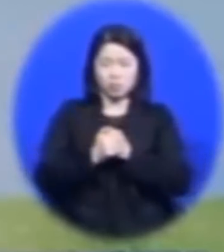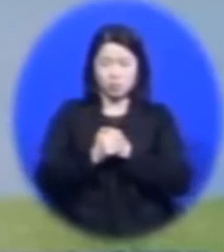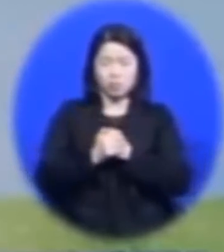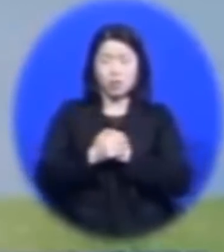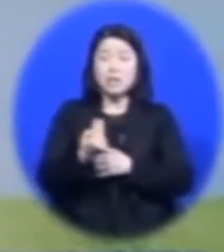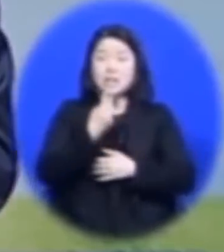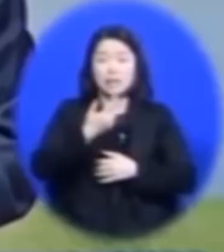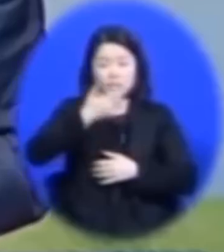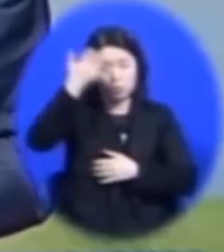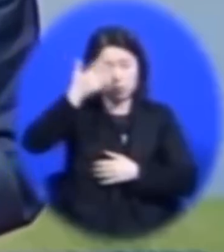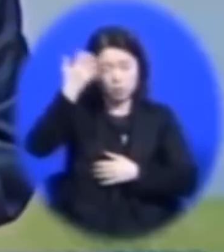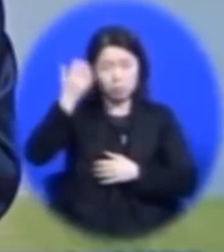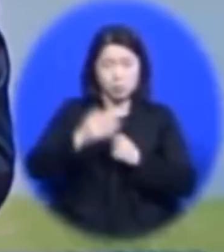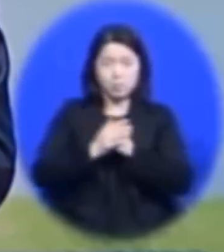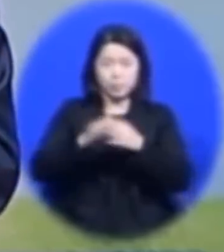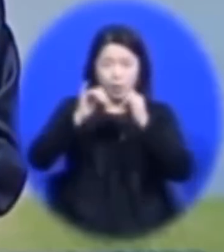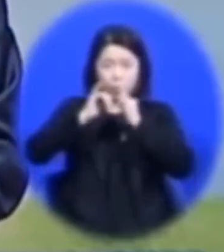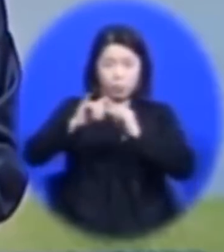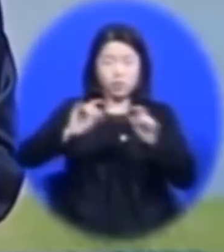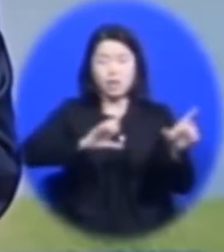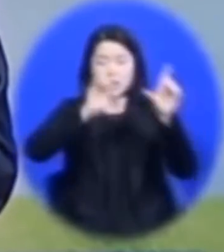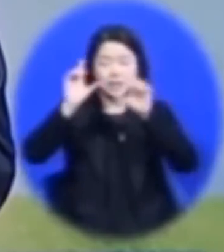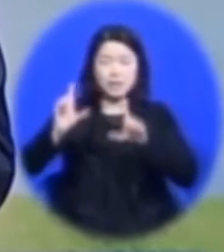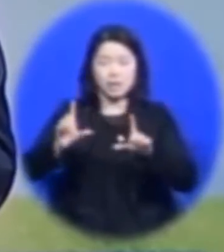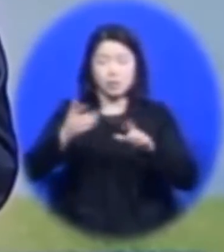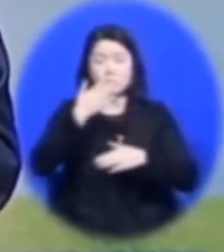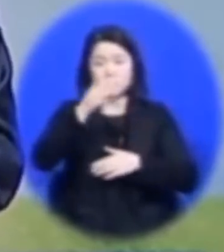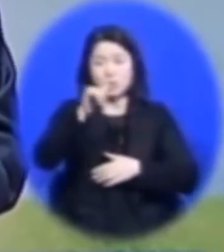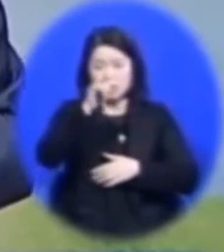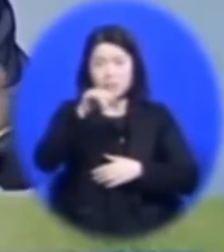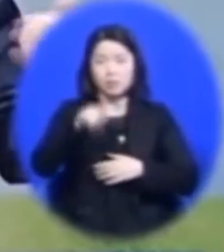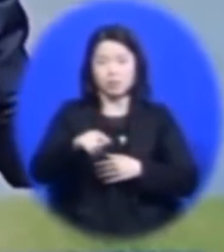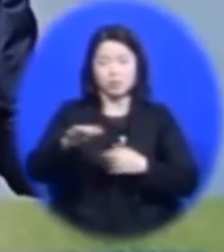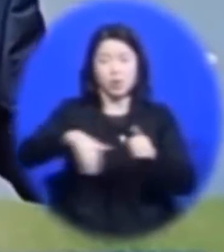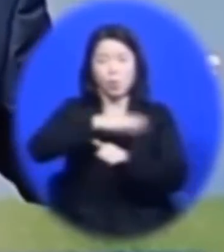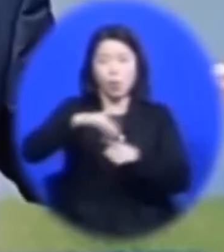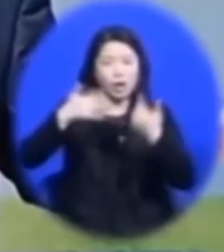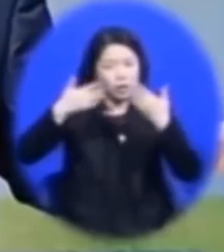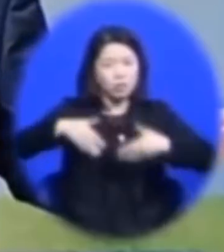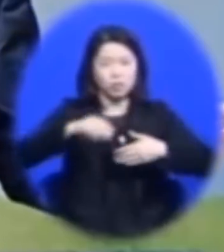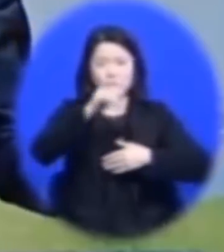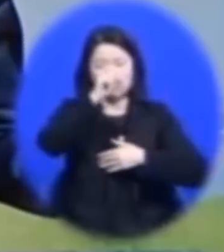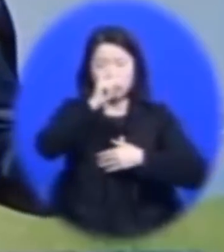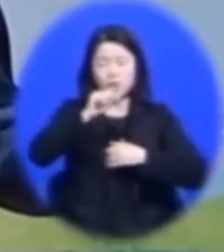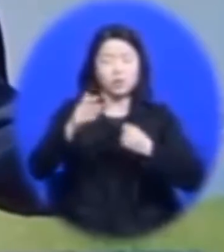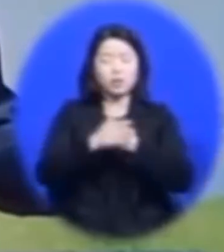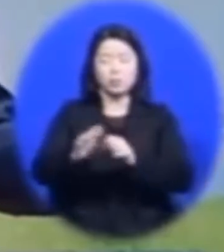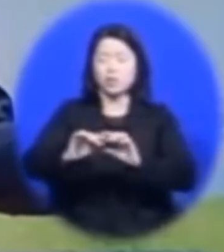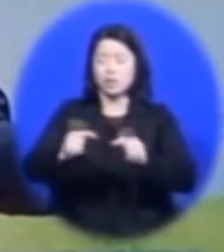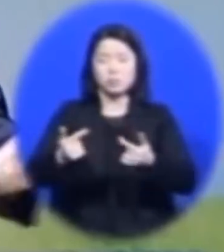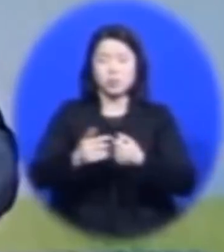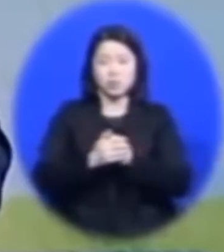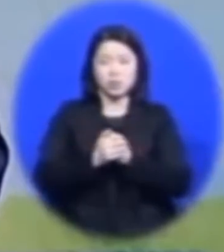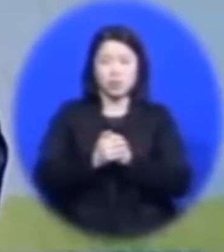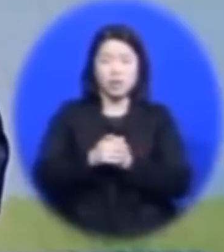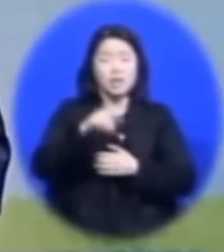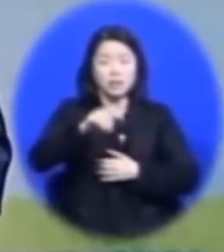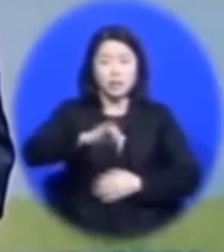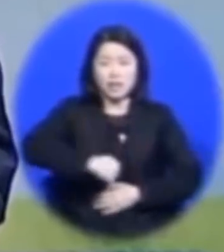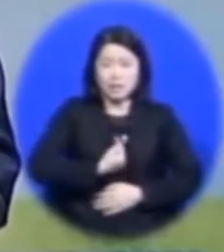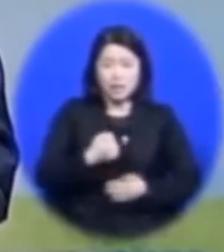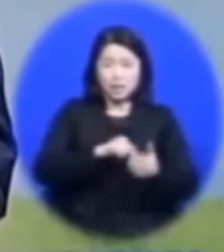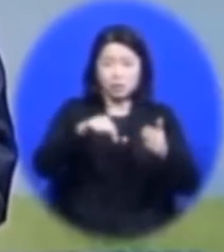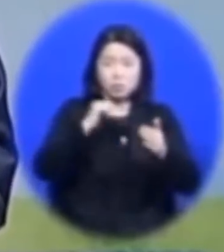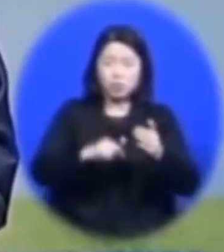요셉이 위대한 삶을 살았던 것은 환경 요건이 좋아서 그런게 아닙니다 그는 자기